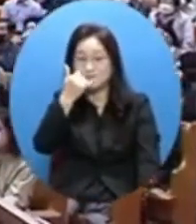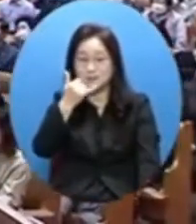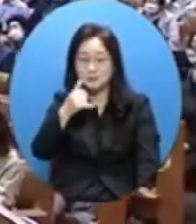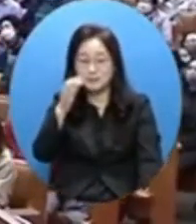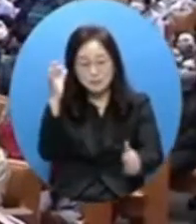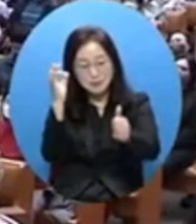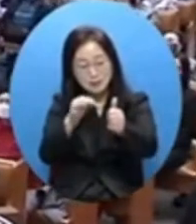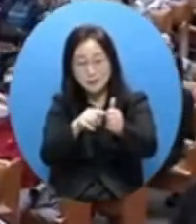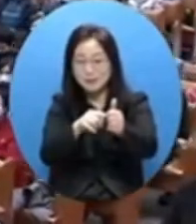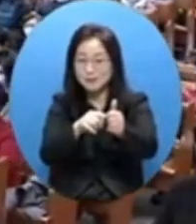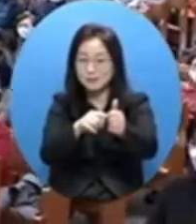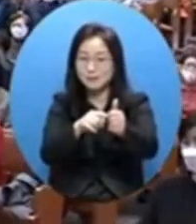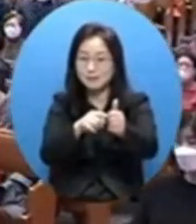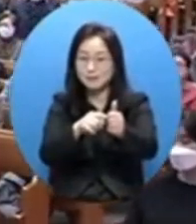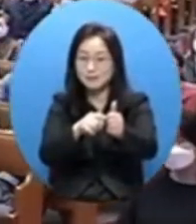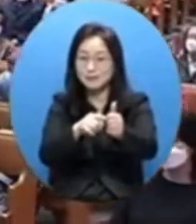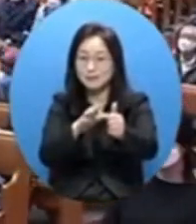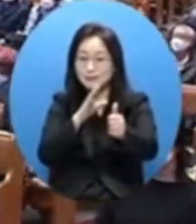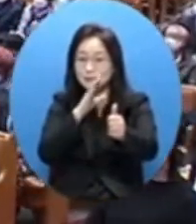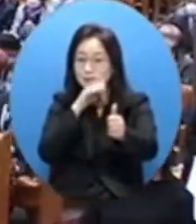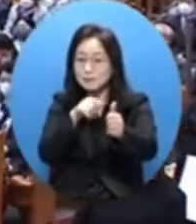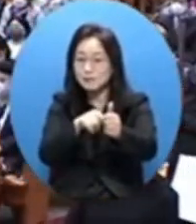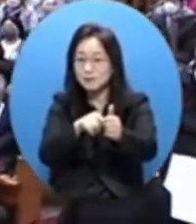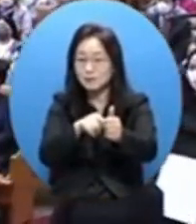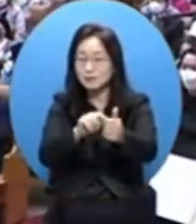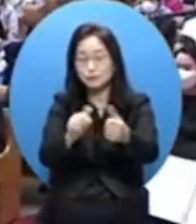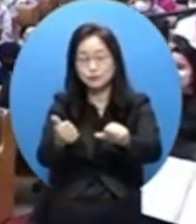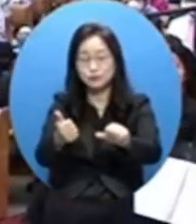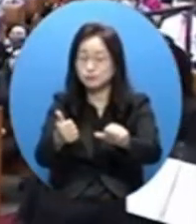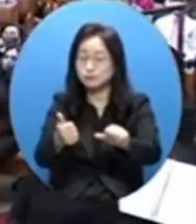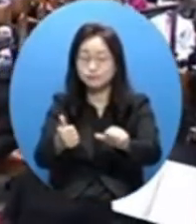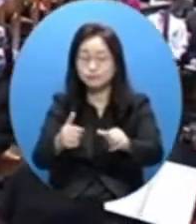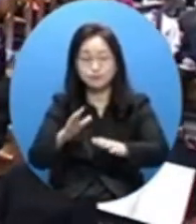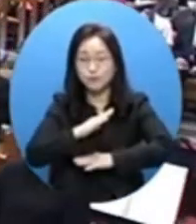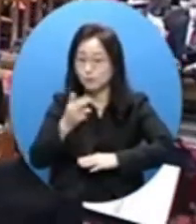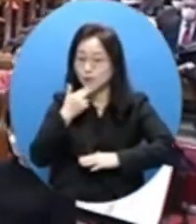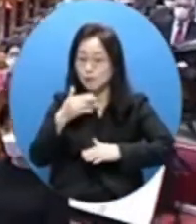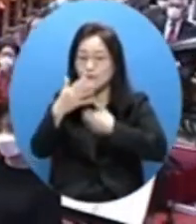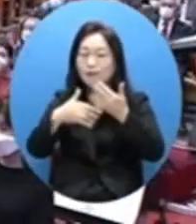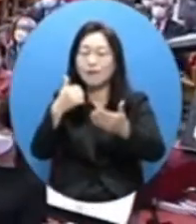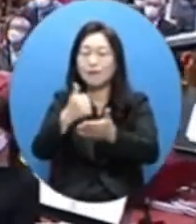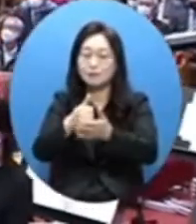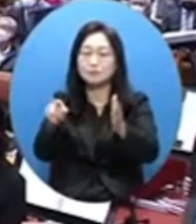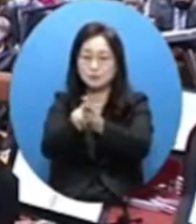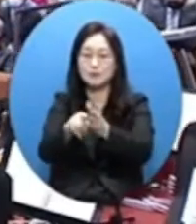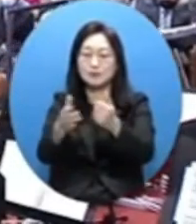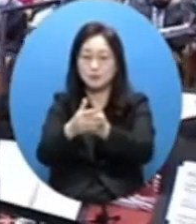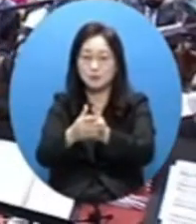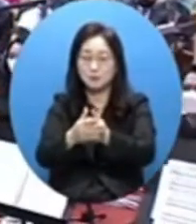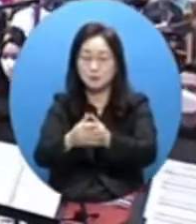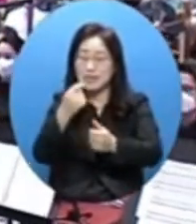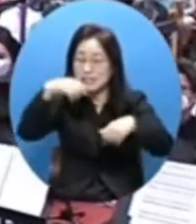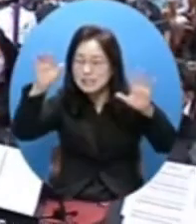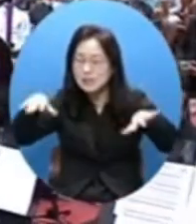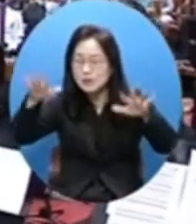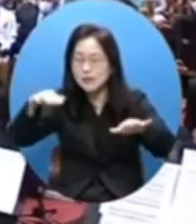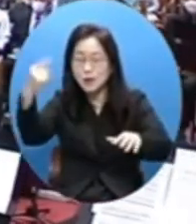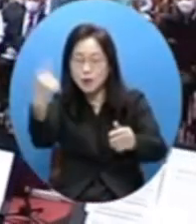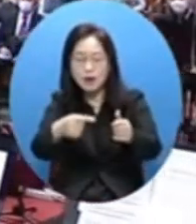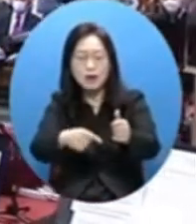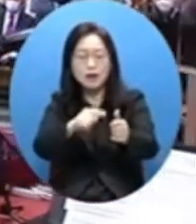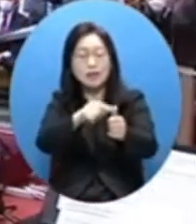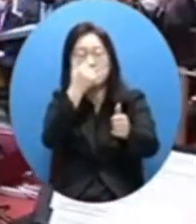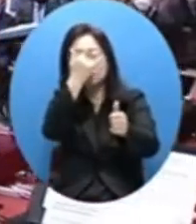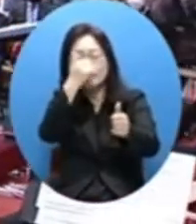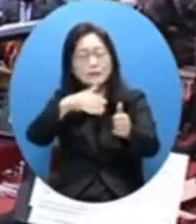보면 그만큼 그는 죽음을 두려워하지 않은 하나님의 사람, 믿음의 사람이었습니다. 그래서 성경을 보니까 천사가 쳐서 깨웠습니다. 그만